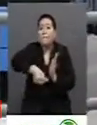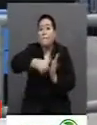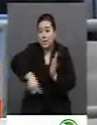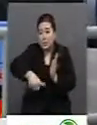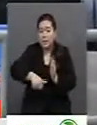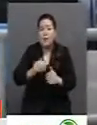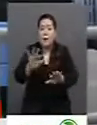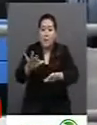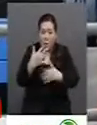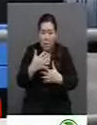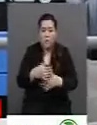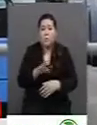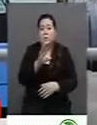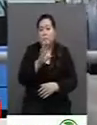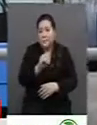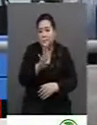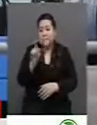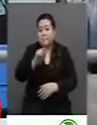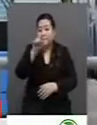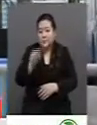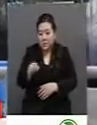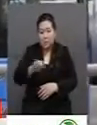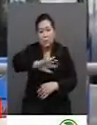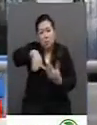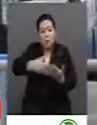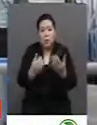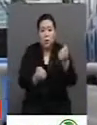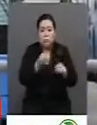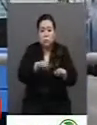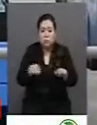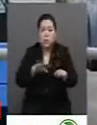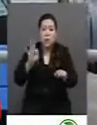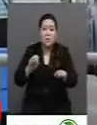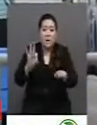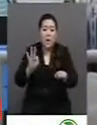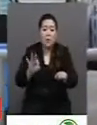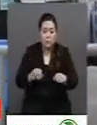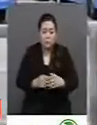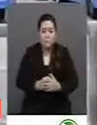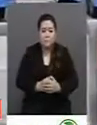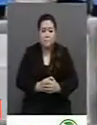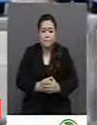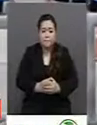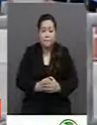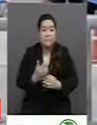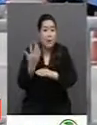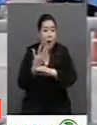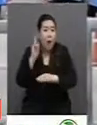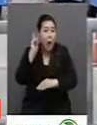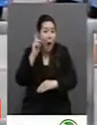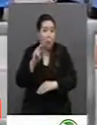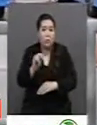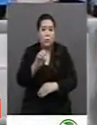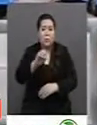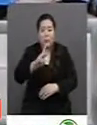40% ของมูลค่ารถด้วยก่อนที่จะนำรถที่ติดค้างทั้ง99คันนี้ออกไปได้ค่ะล่าสุดนะคะทีมข่าวนาว26พยายาม